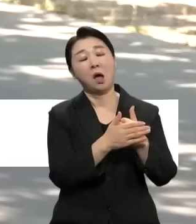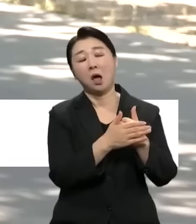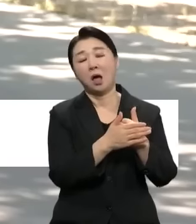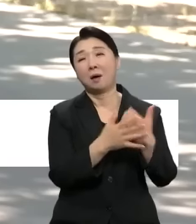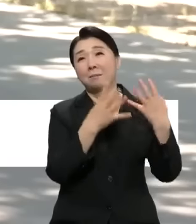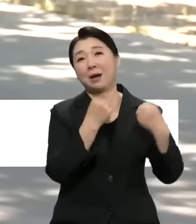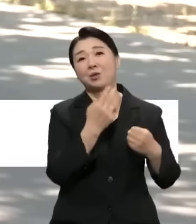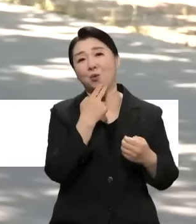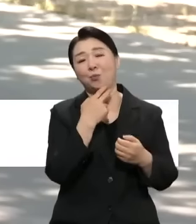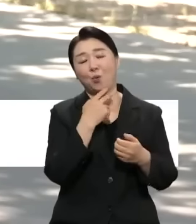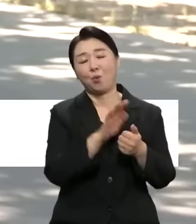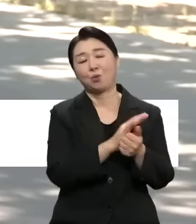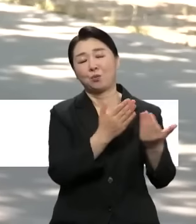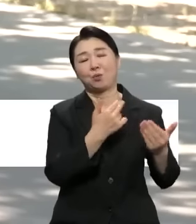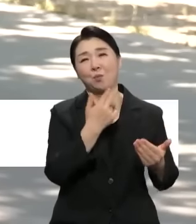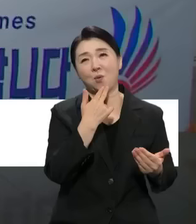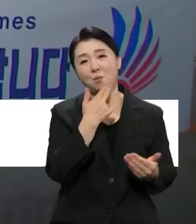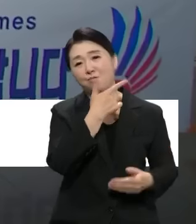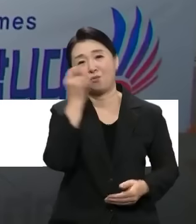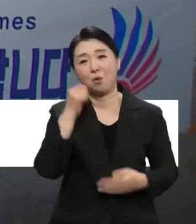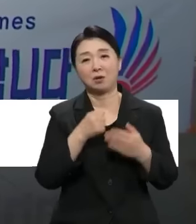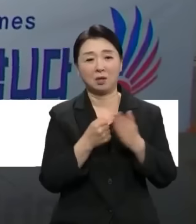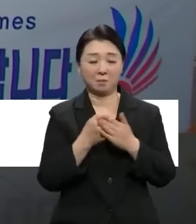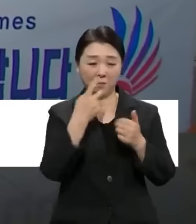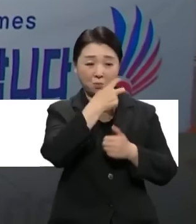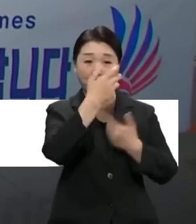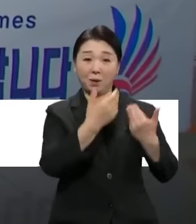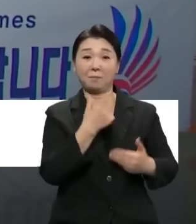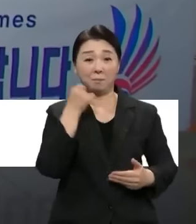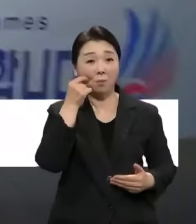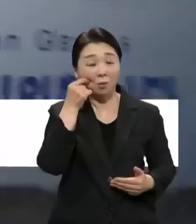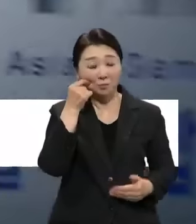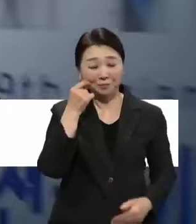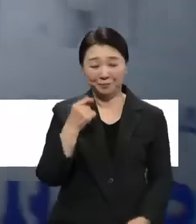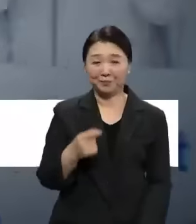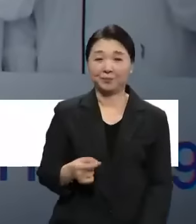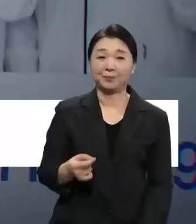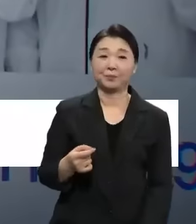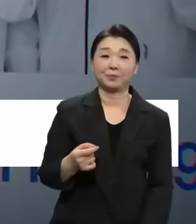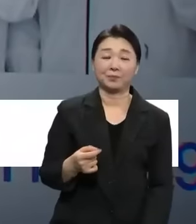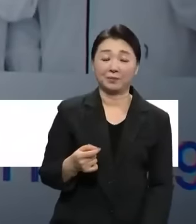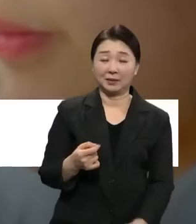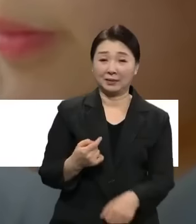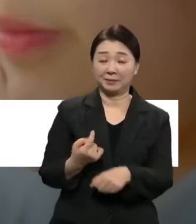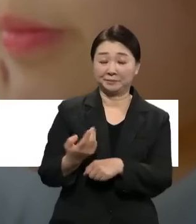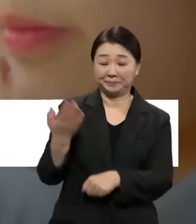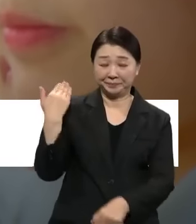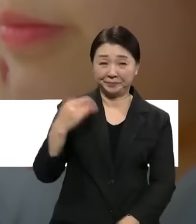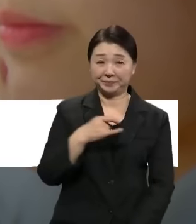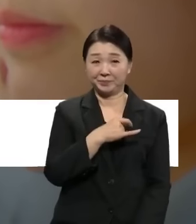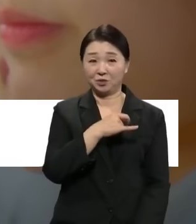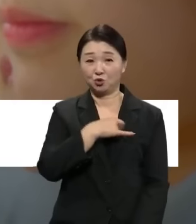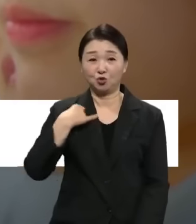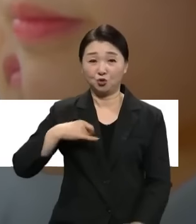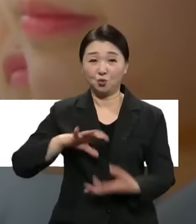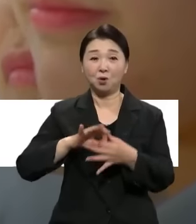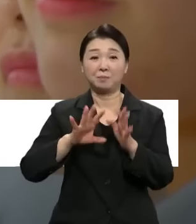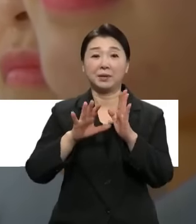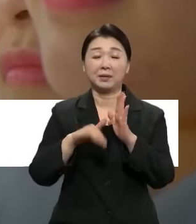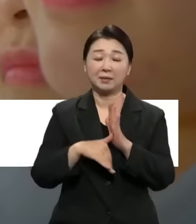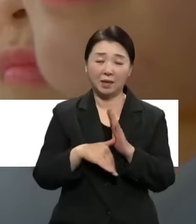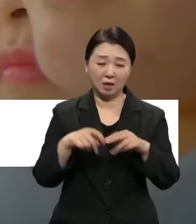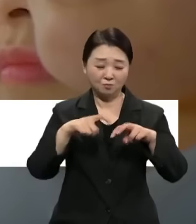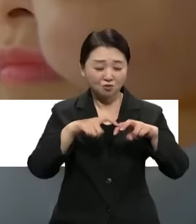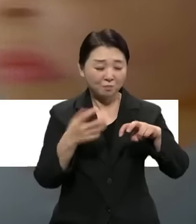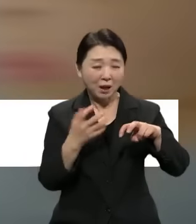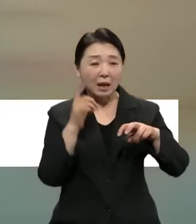선수로서 보호받지 못했다고 주장했습니다. 지난해 항저우 아시안게임에선 무릎을 다친 뒤 오진으로 인해 부상 치료가